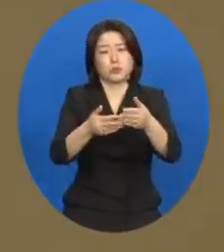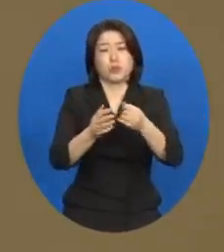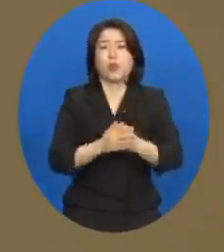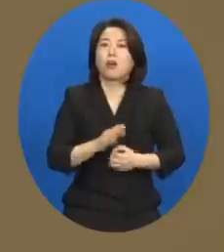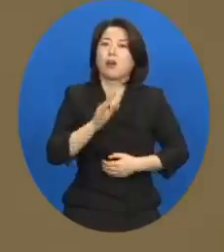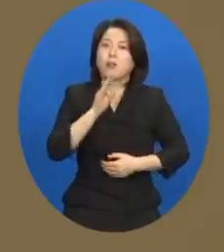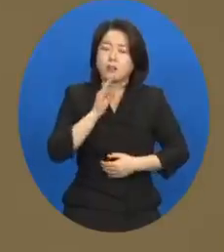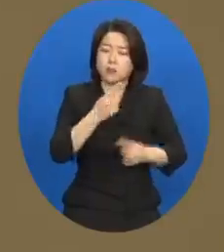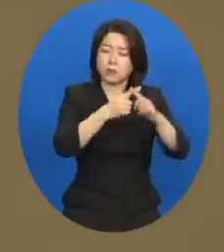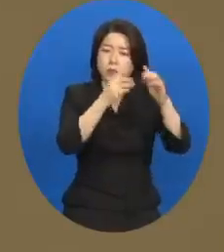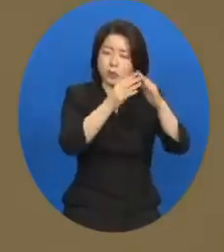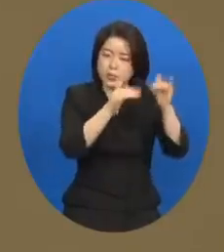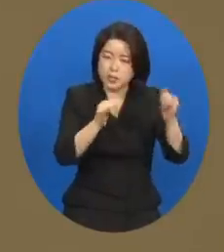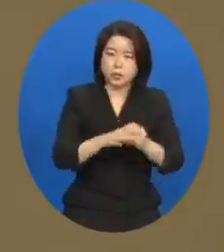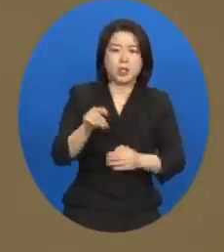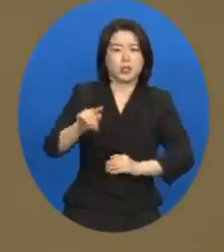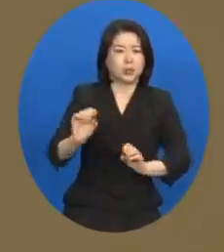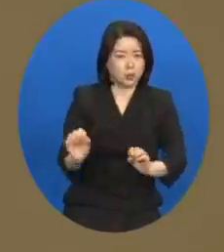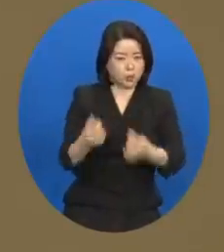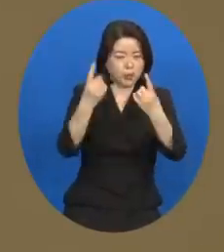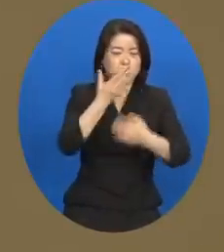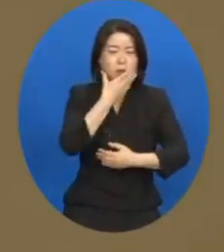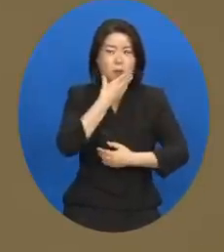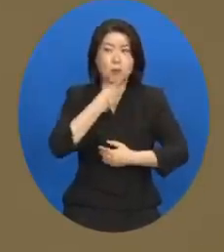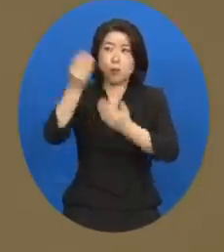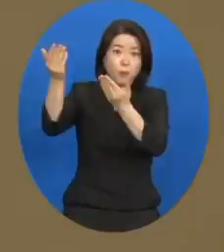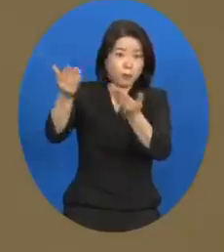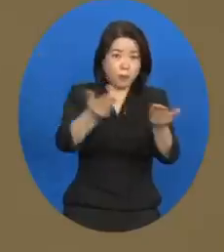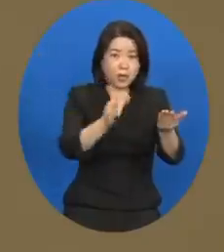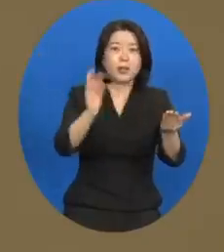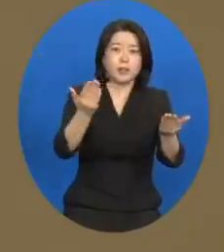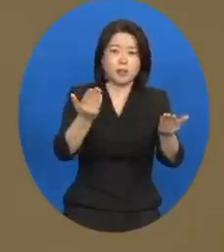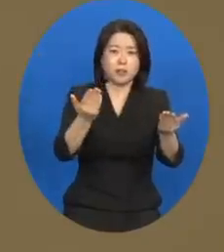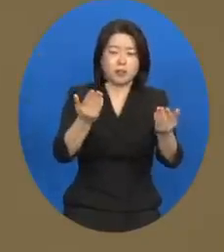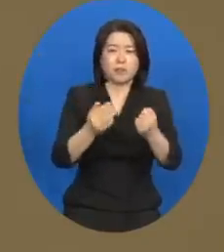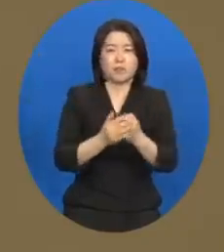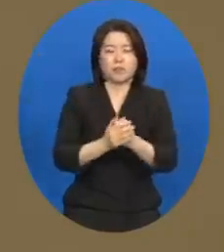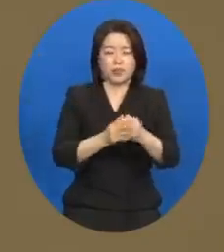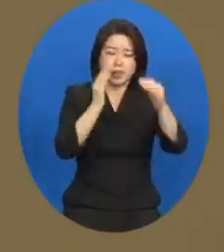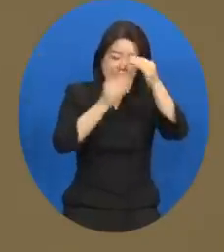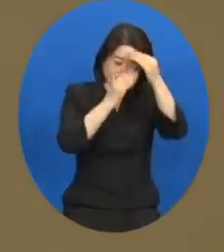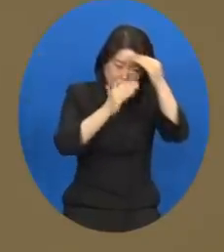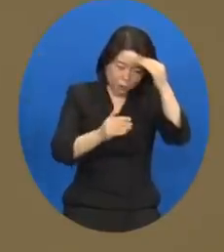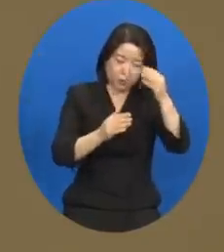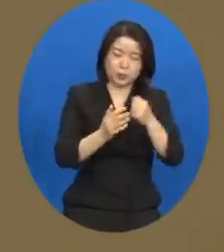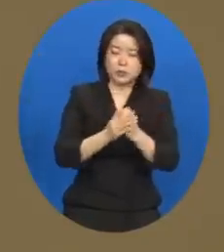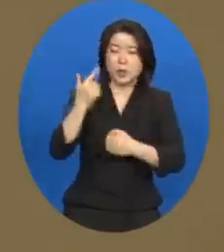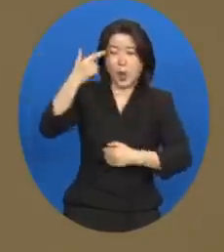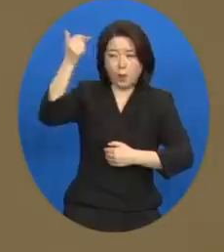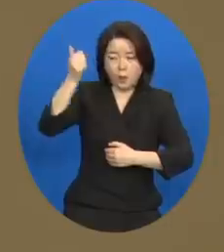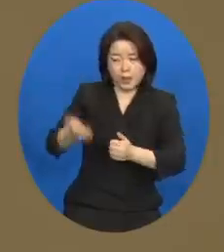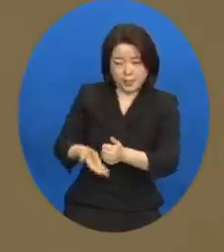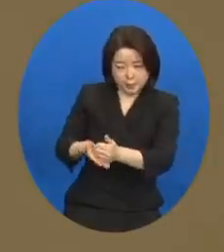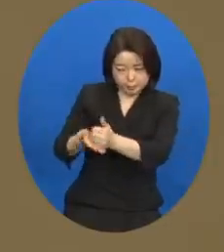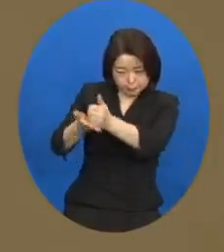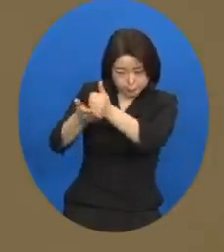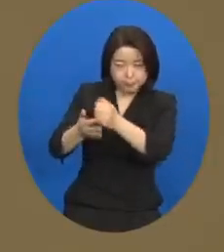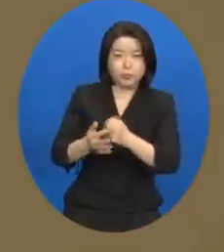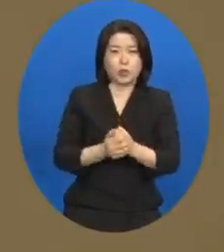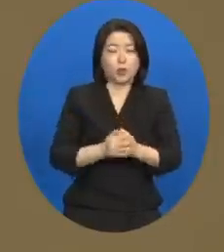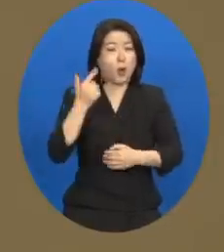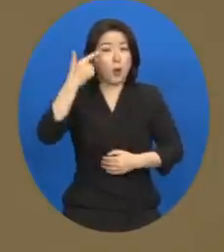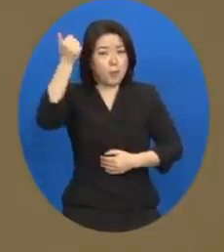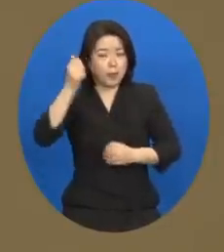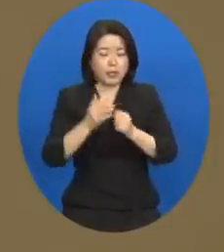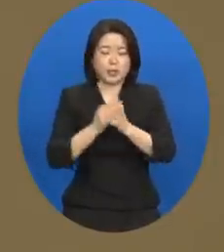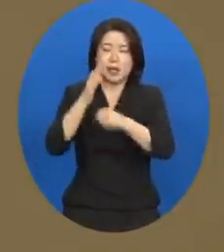그러면 교우들이 그로 인해서 복을 받게 되는 거예요. 성도들은 목회자를 섬기고 목회자는